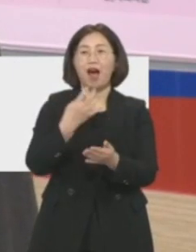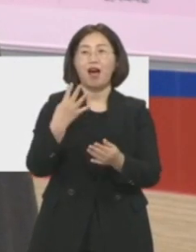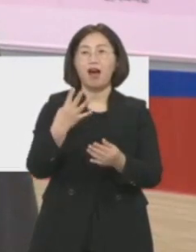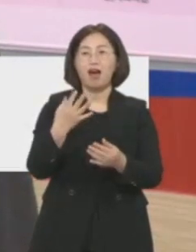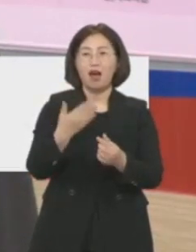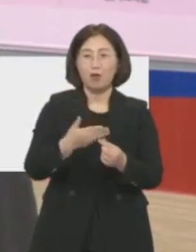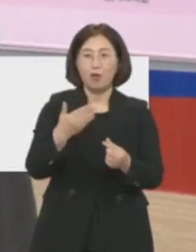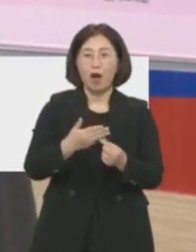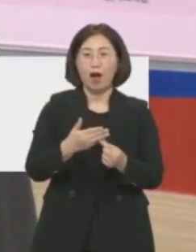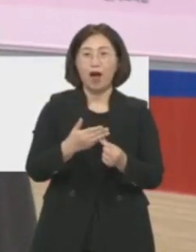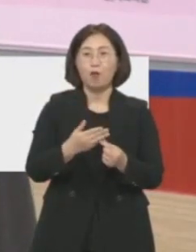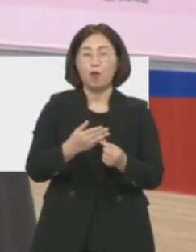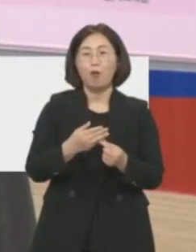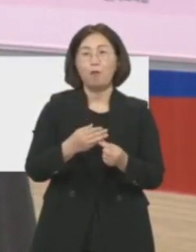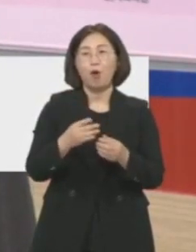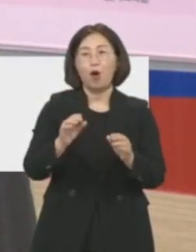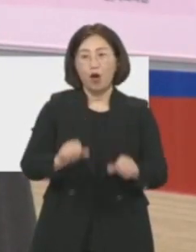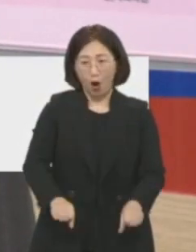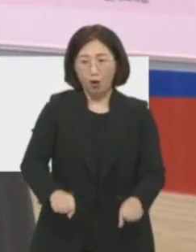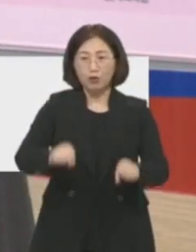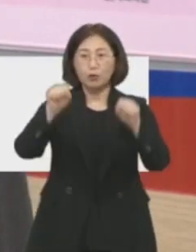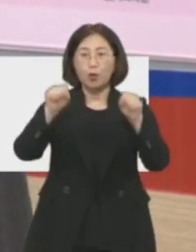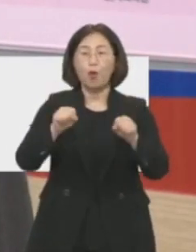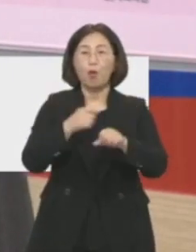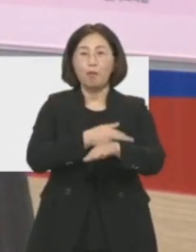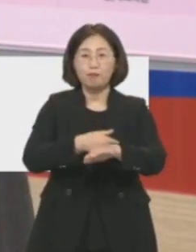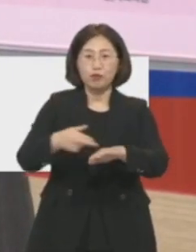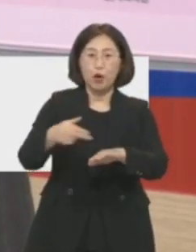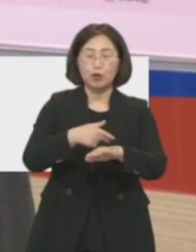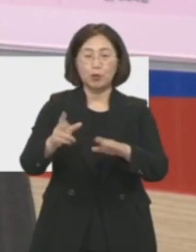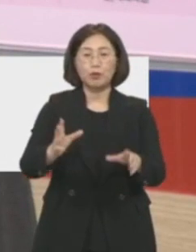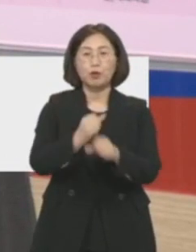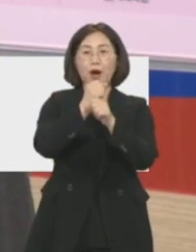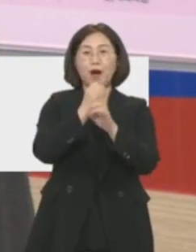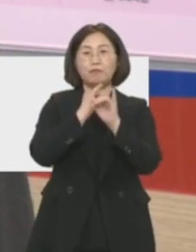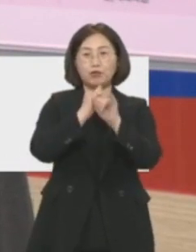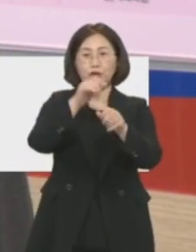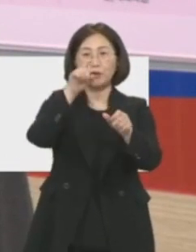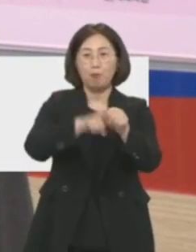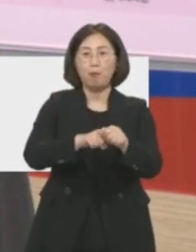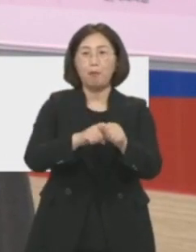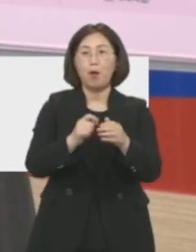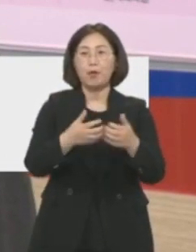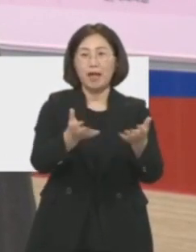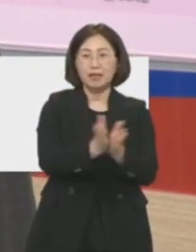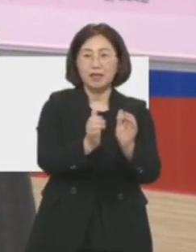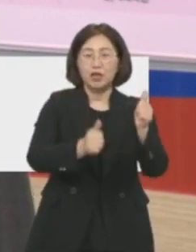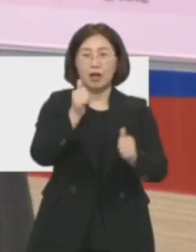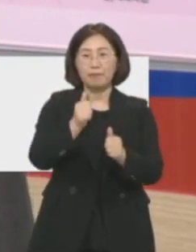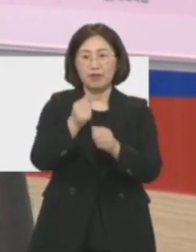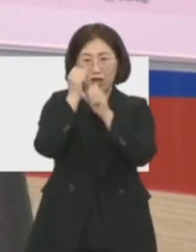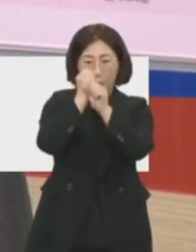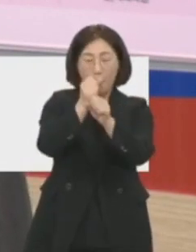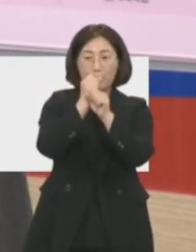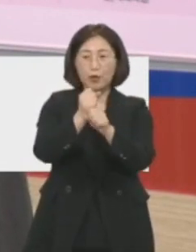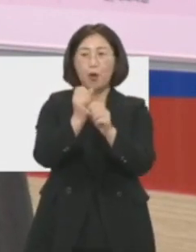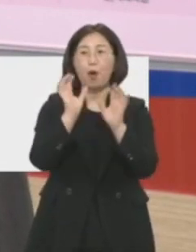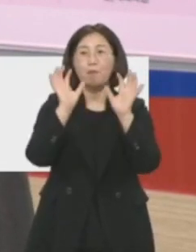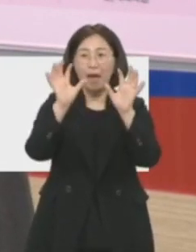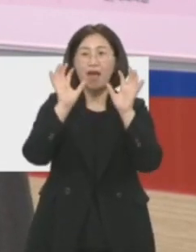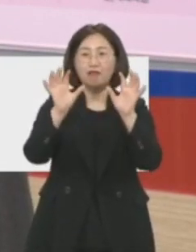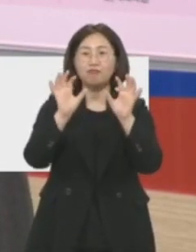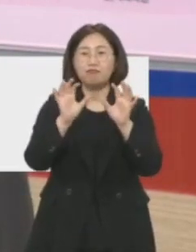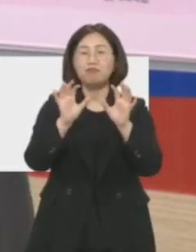우승을 목표라고 있습니다. 단체전에서는 검도, 배구, 하키 종목이